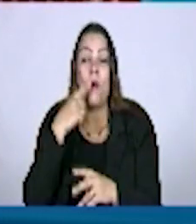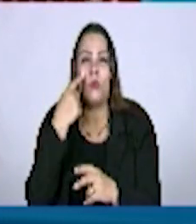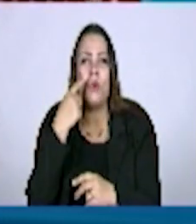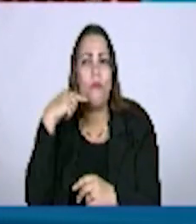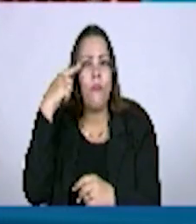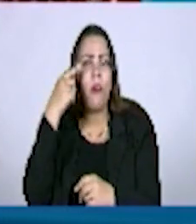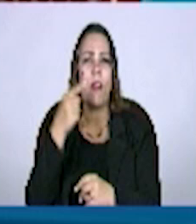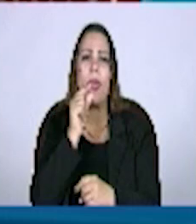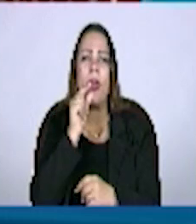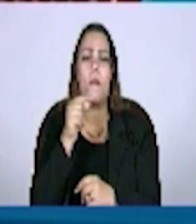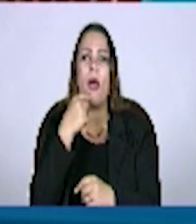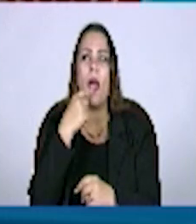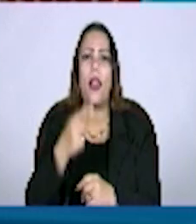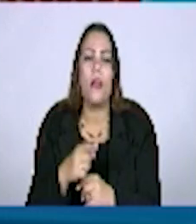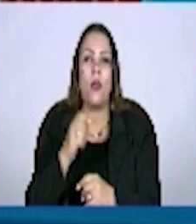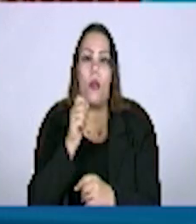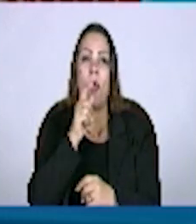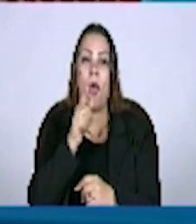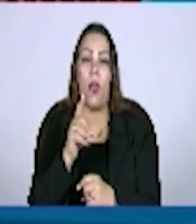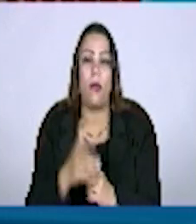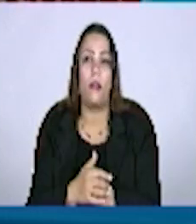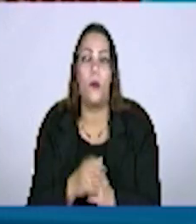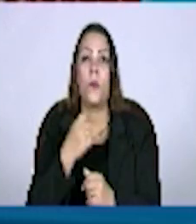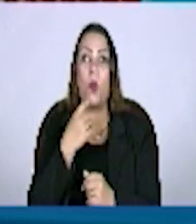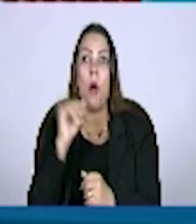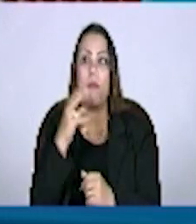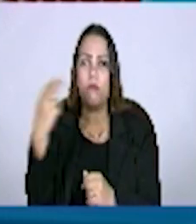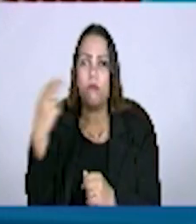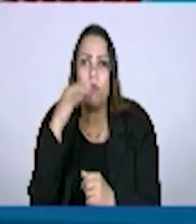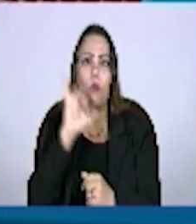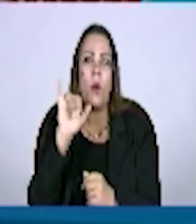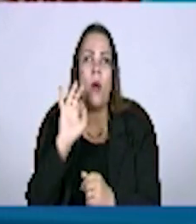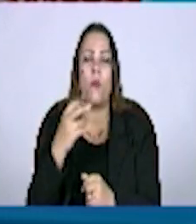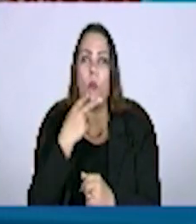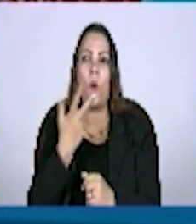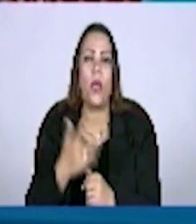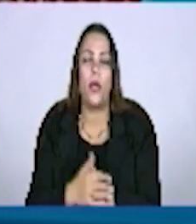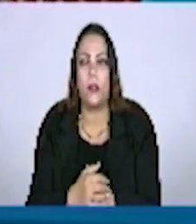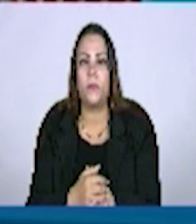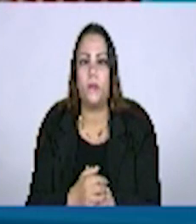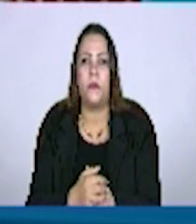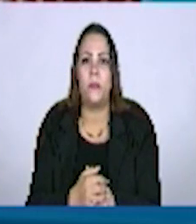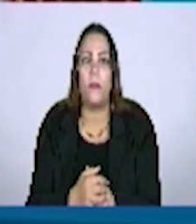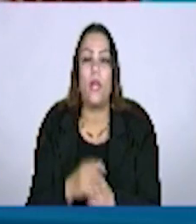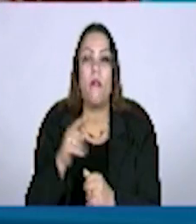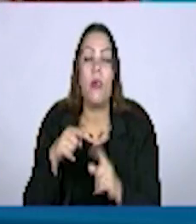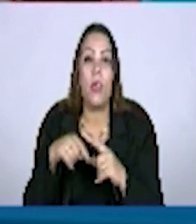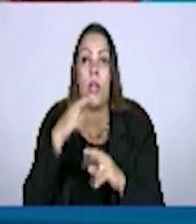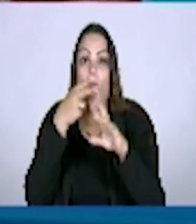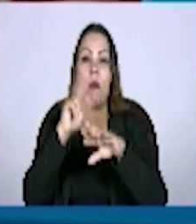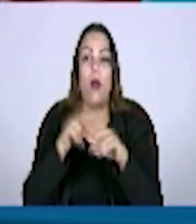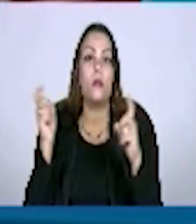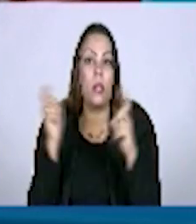قدام عباره ذكرها وهي عباره ملفته جدا في اطار الحديث حول